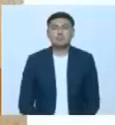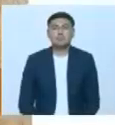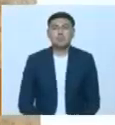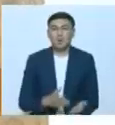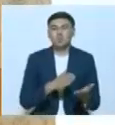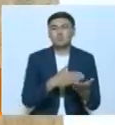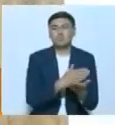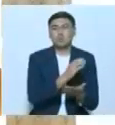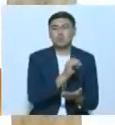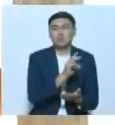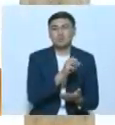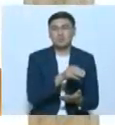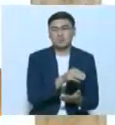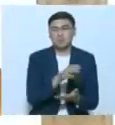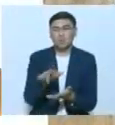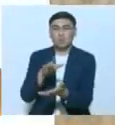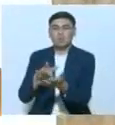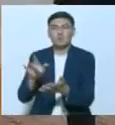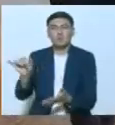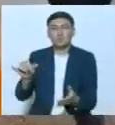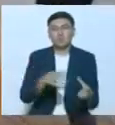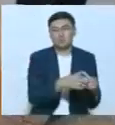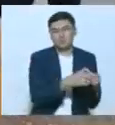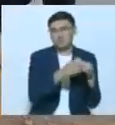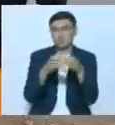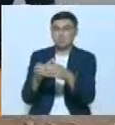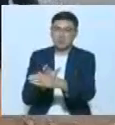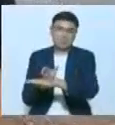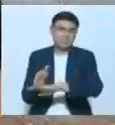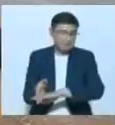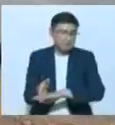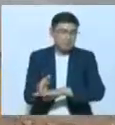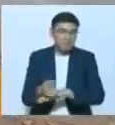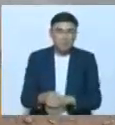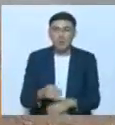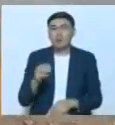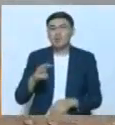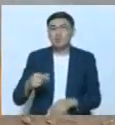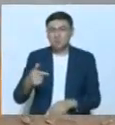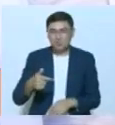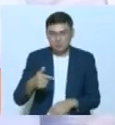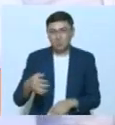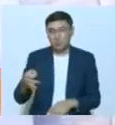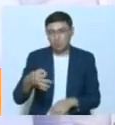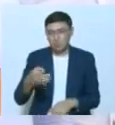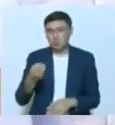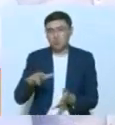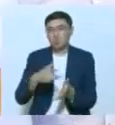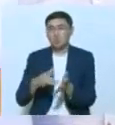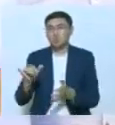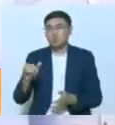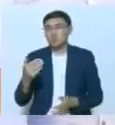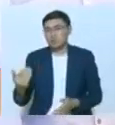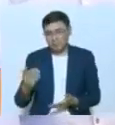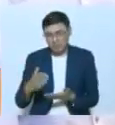Депутаты Сената парламента приехали в Жанаузен с рабочей поездкой. Вместе с депутатами Магистауского областного маслихата и Жанаузенского городского